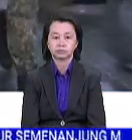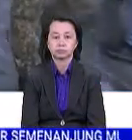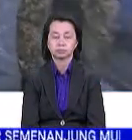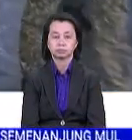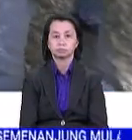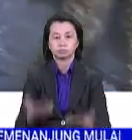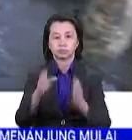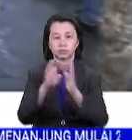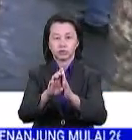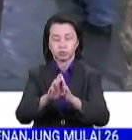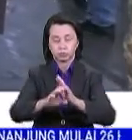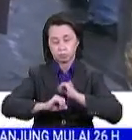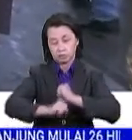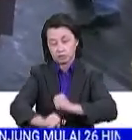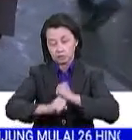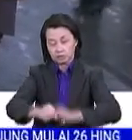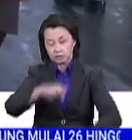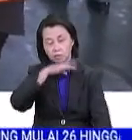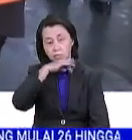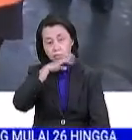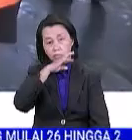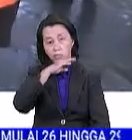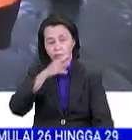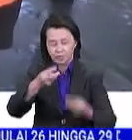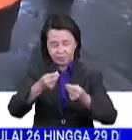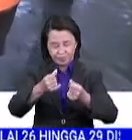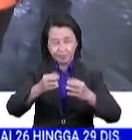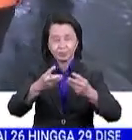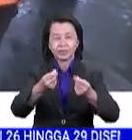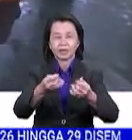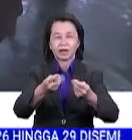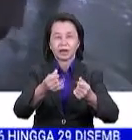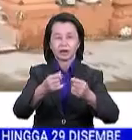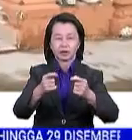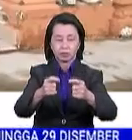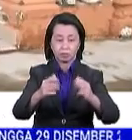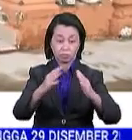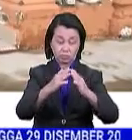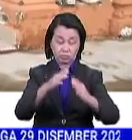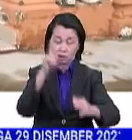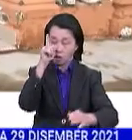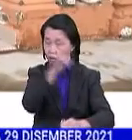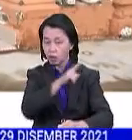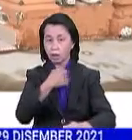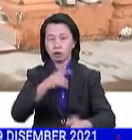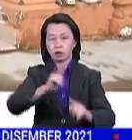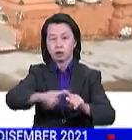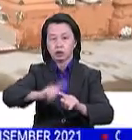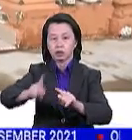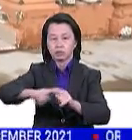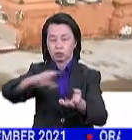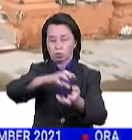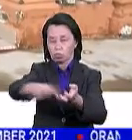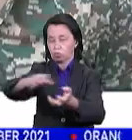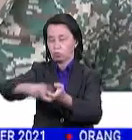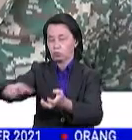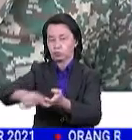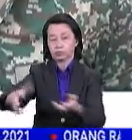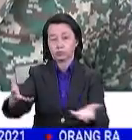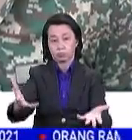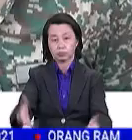antaranya pembersihan sampah saraf dan lumpuh di premis yang terjejas stroke dan mengalami pelbagai kerusakan